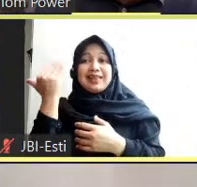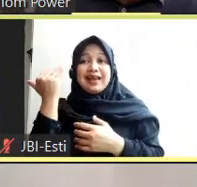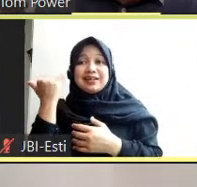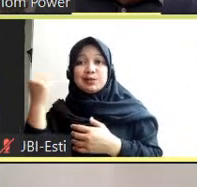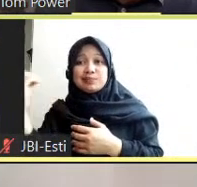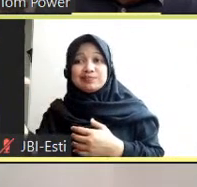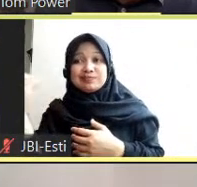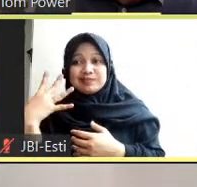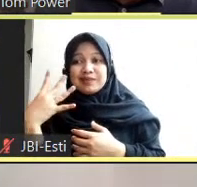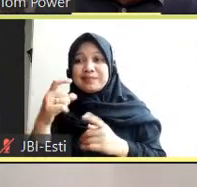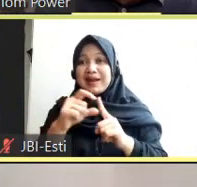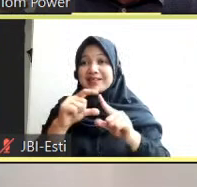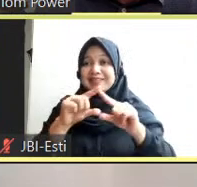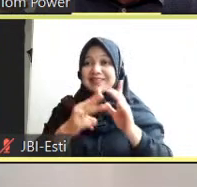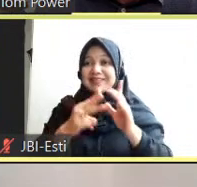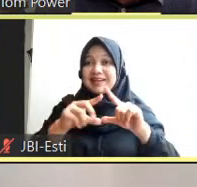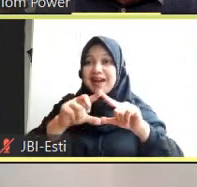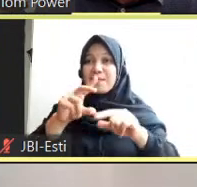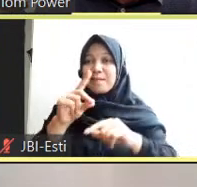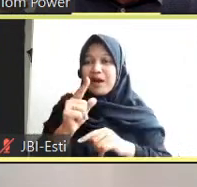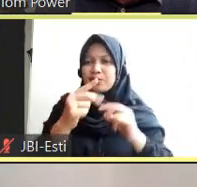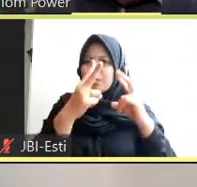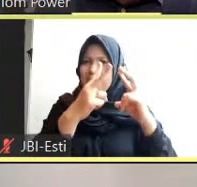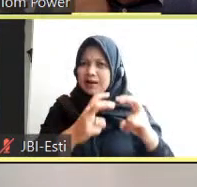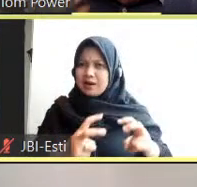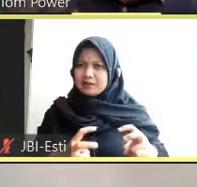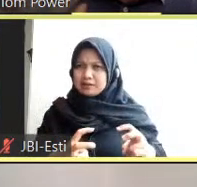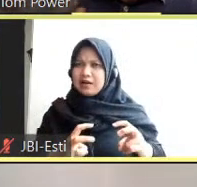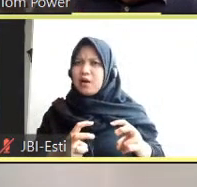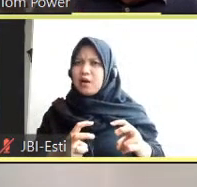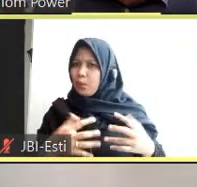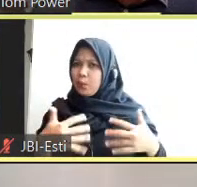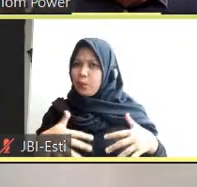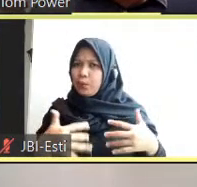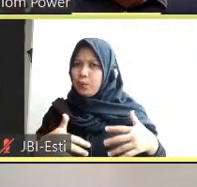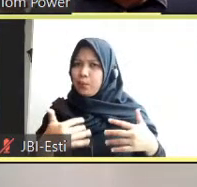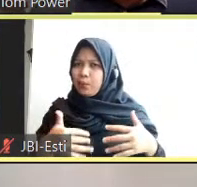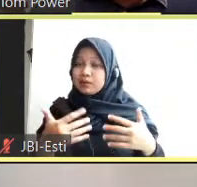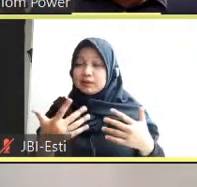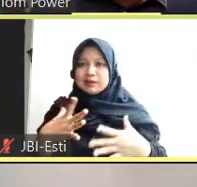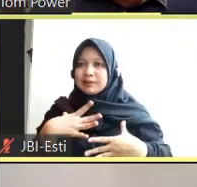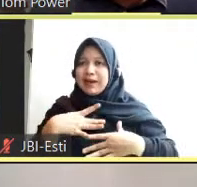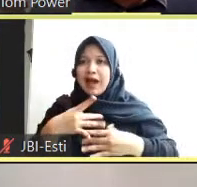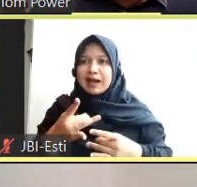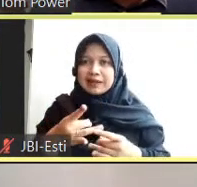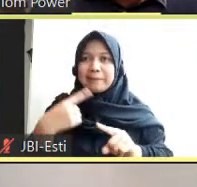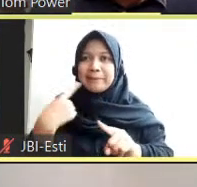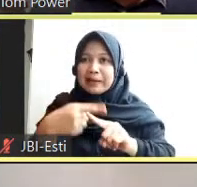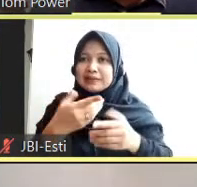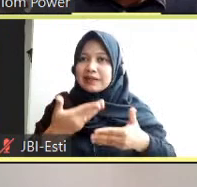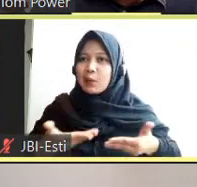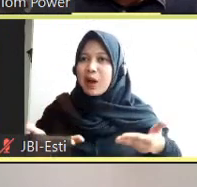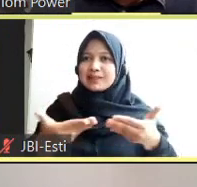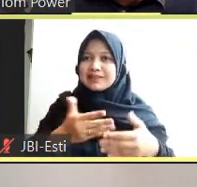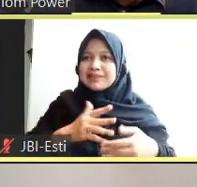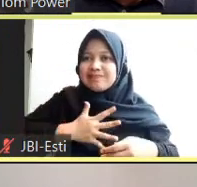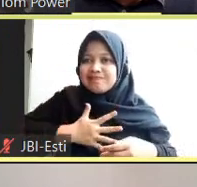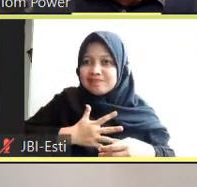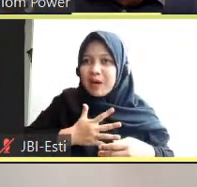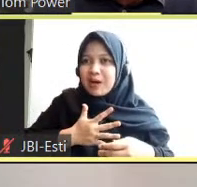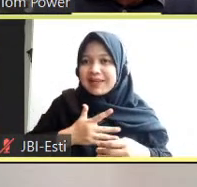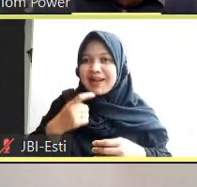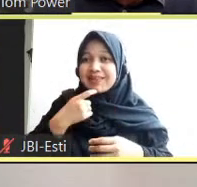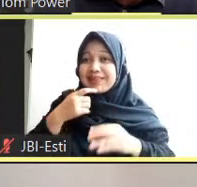dari Mas Damar yang sangat sangat mengkhawatirkan, sangat menarik juga tentang sosial media, media